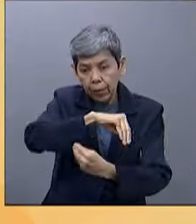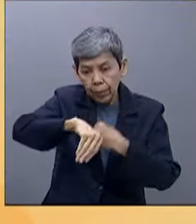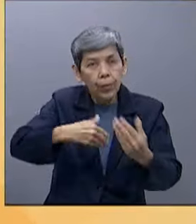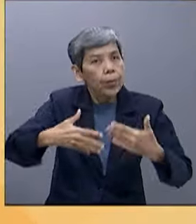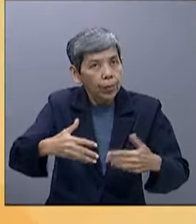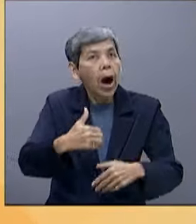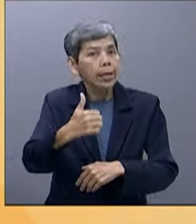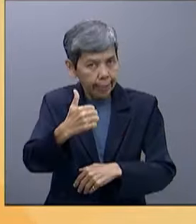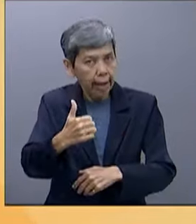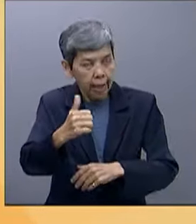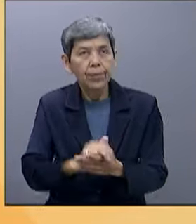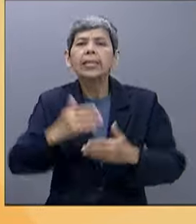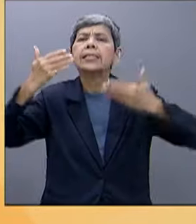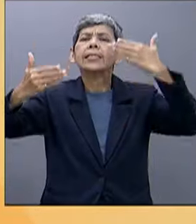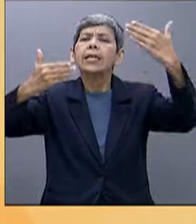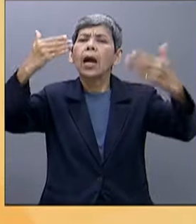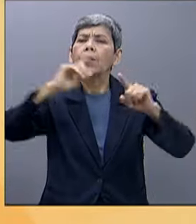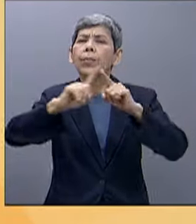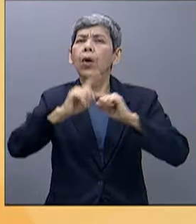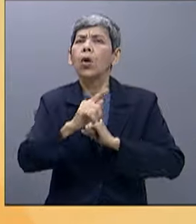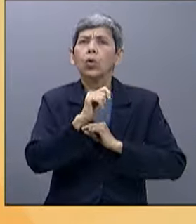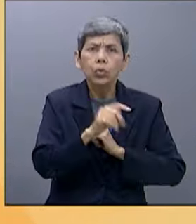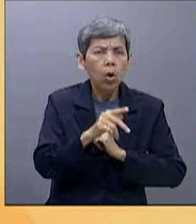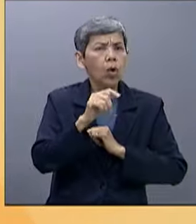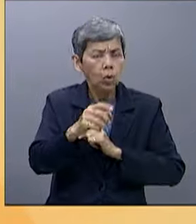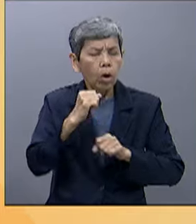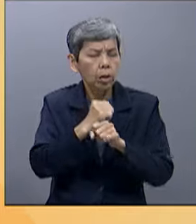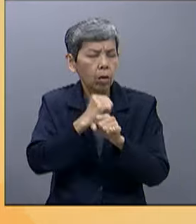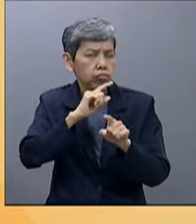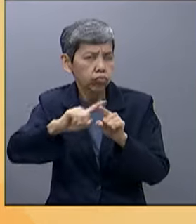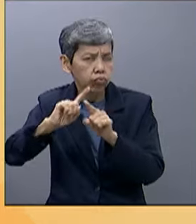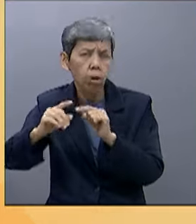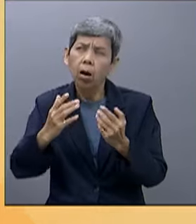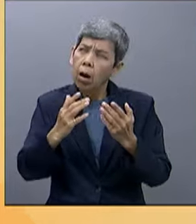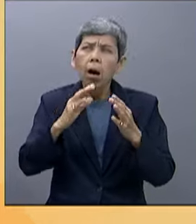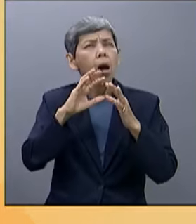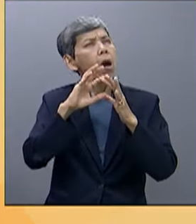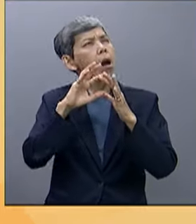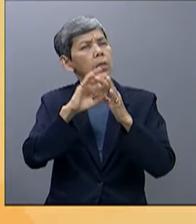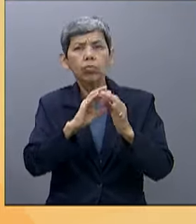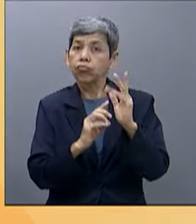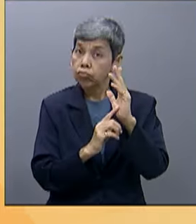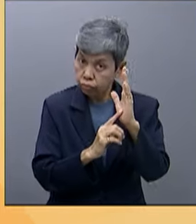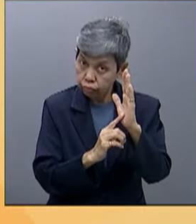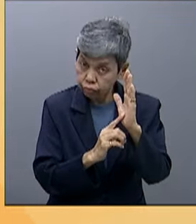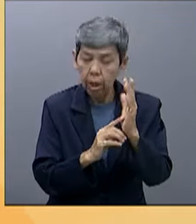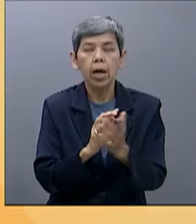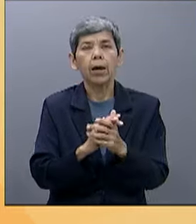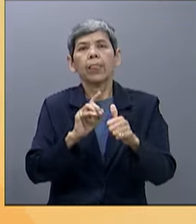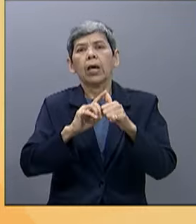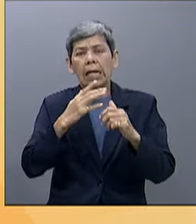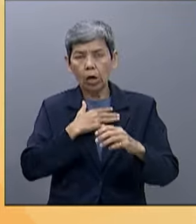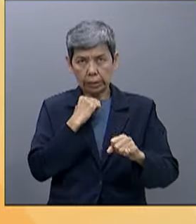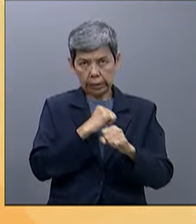ามากยิ่งขึ้นนะคะกิจกรรมต่างๆที่ทรท.แล้วก็หลายๆภาคส่วนนำเข้ามาไม่ว่าจะเป็นเรื่องของเทียนศรัทธาราศีเรืองแสงนะคะซึ่